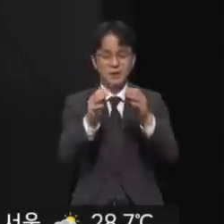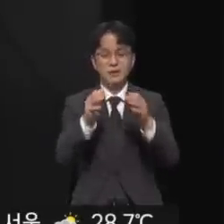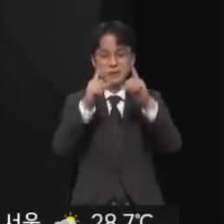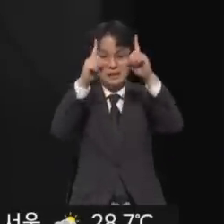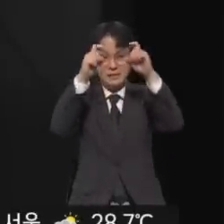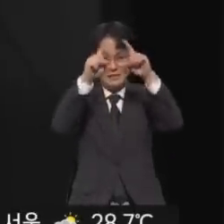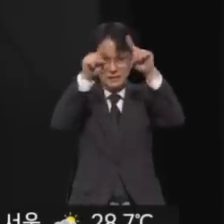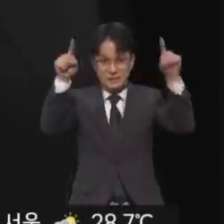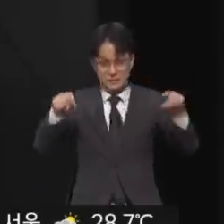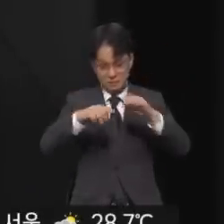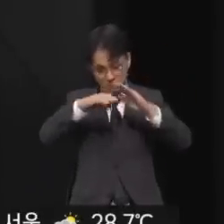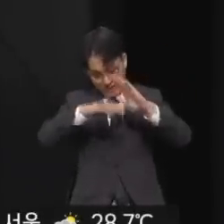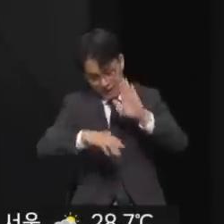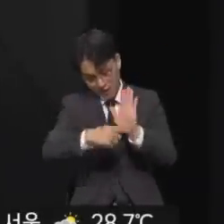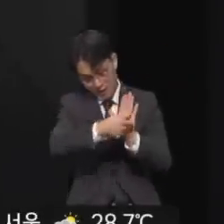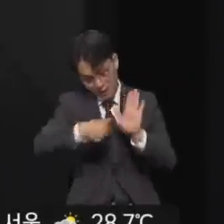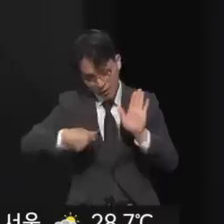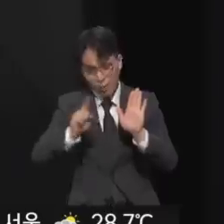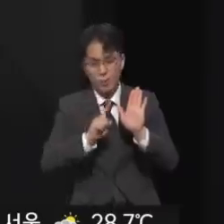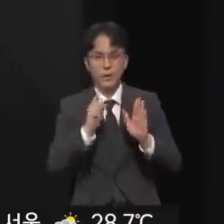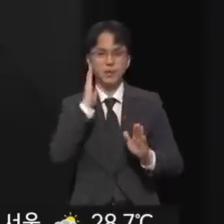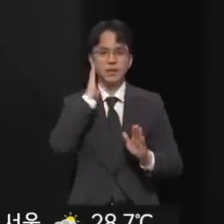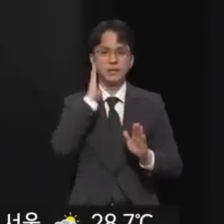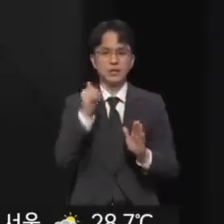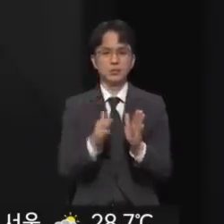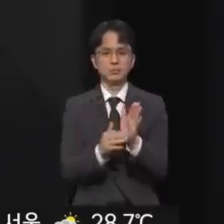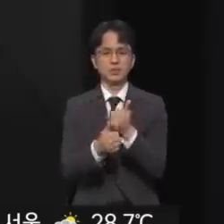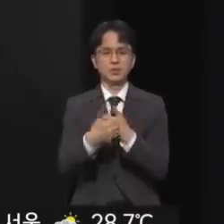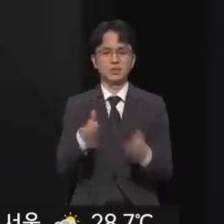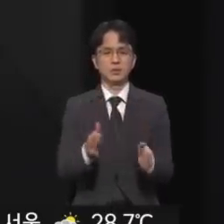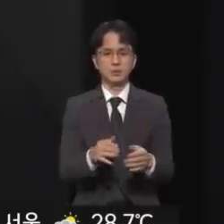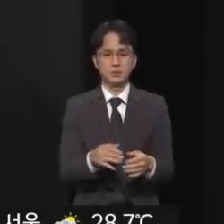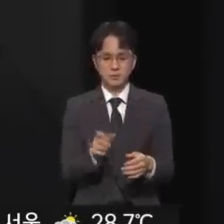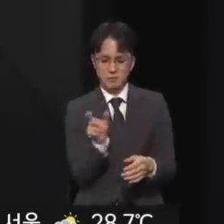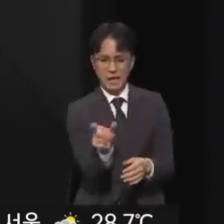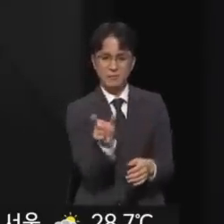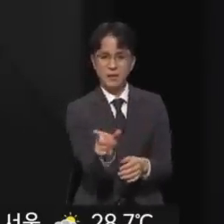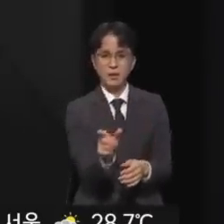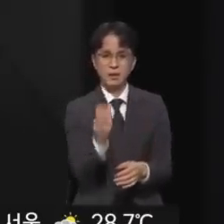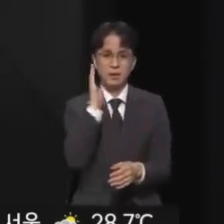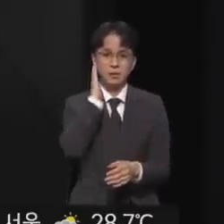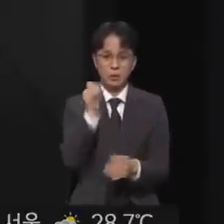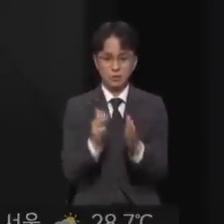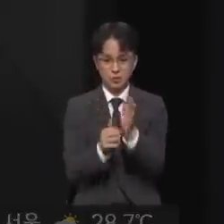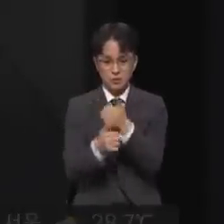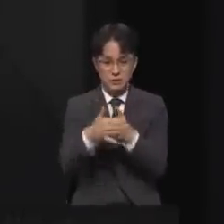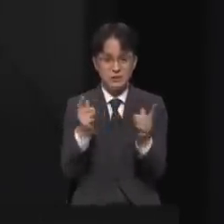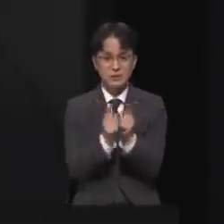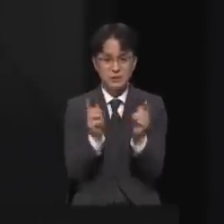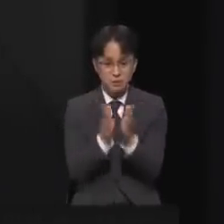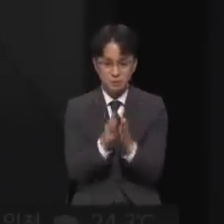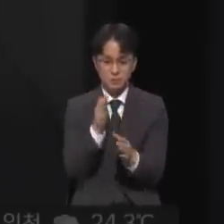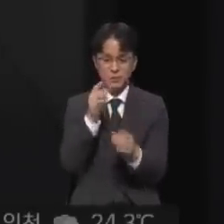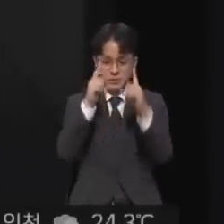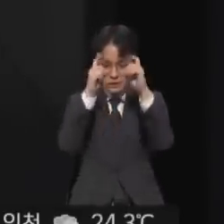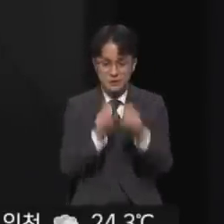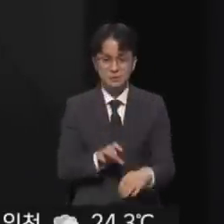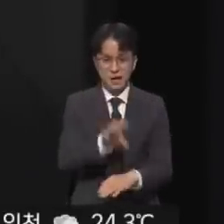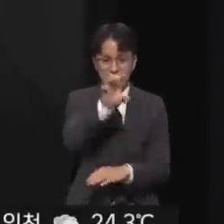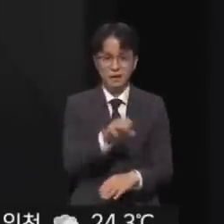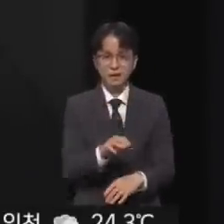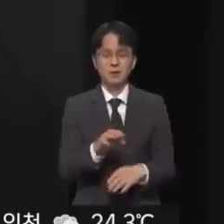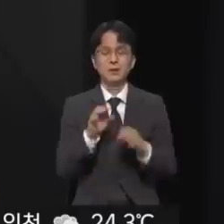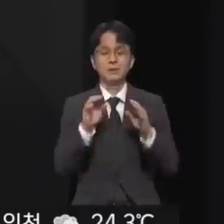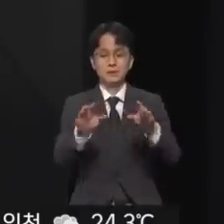지금이 피해자 이제 돌아가신 분이 국가에 구조요청을 한 거예요 그런데 그